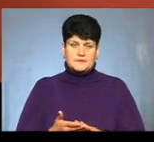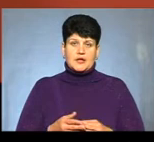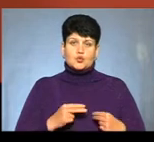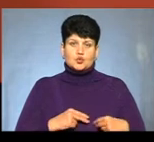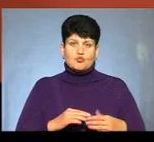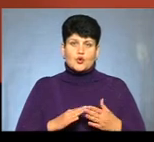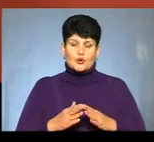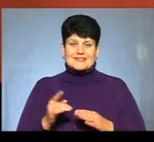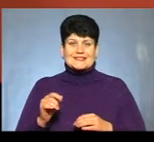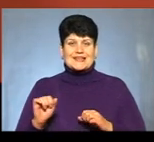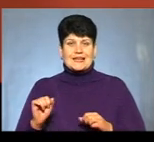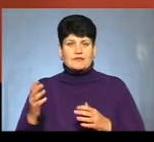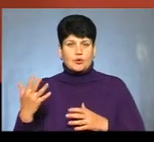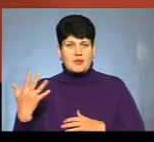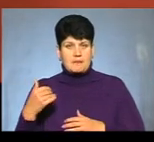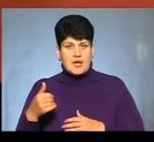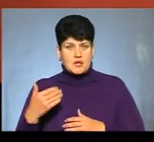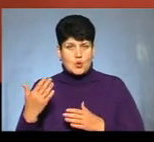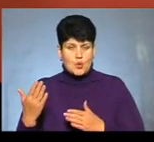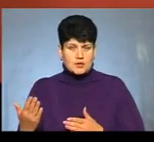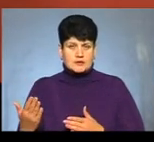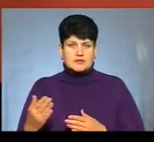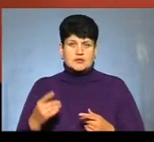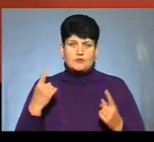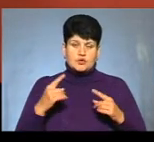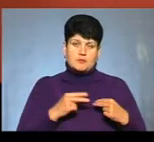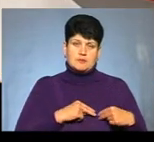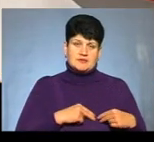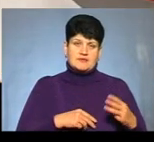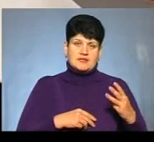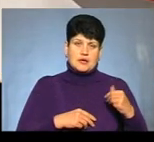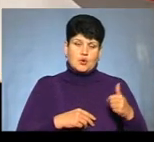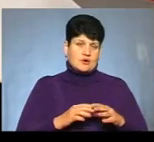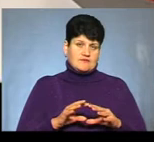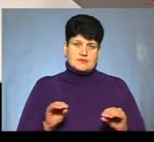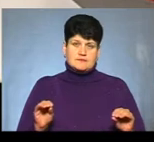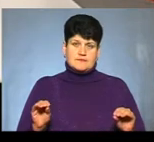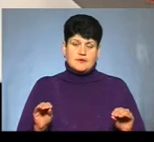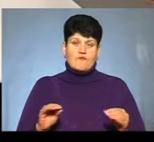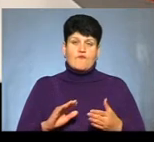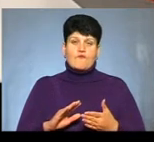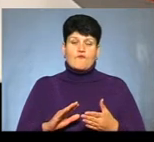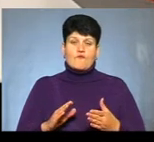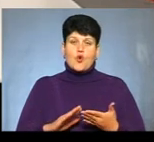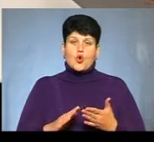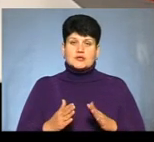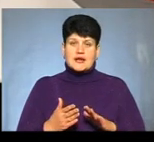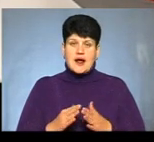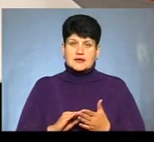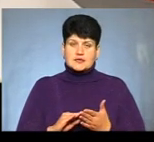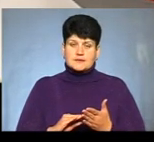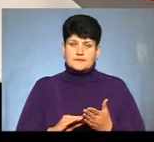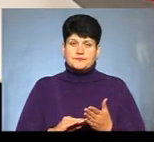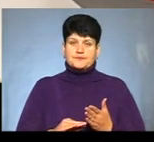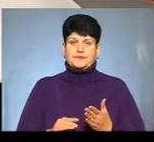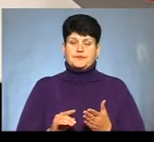угоди. Трудової угоди з керівником на 5 років, з творчими працівниками на 3 роки, більше нічого. В контракті мало би